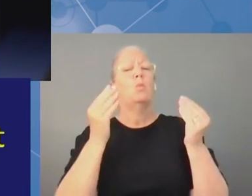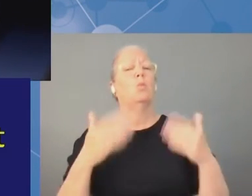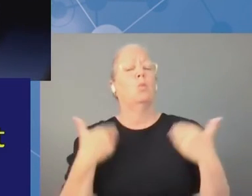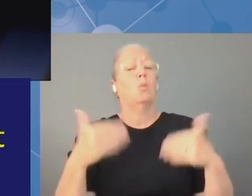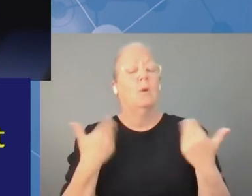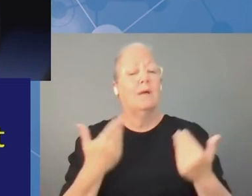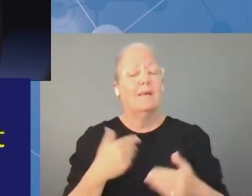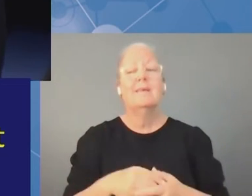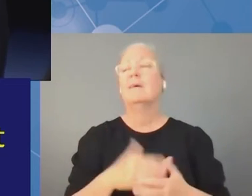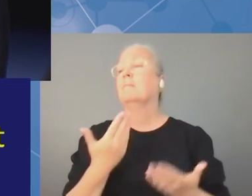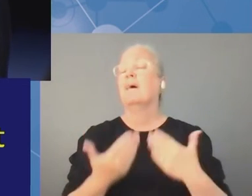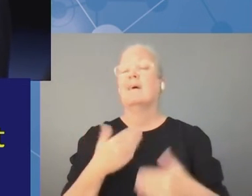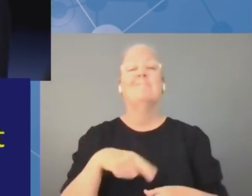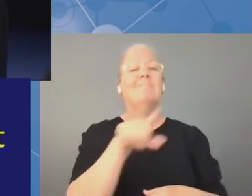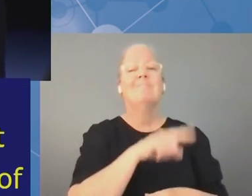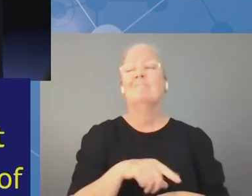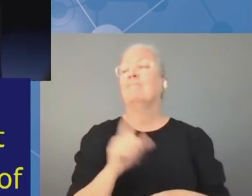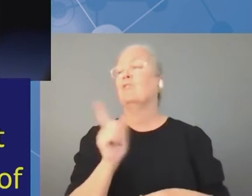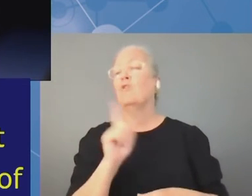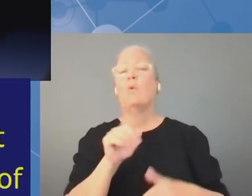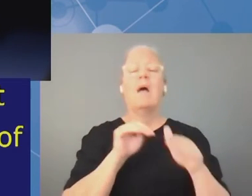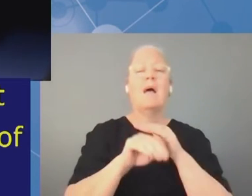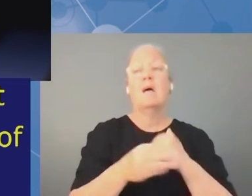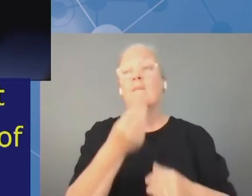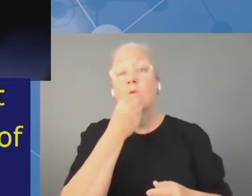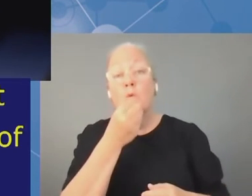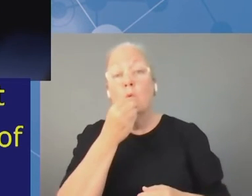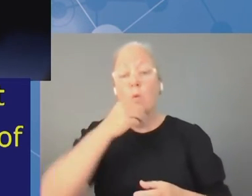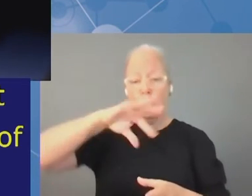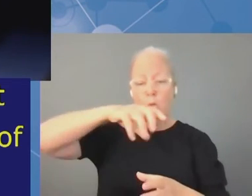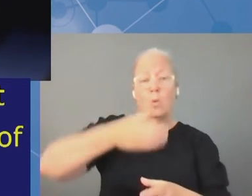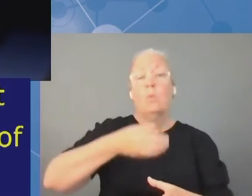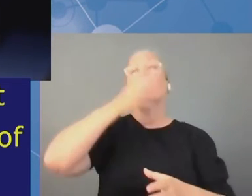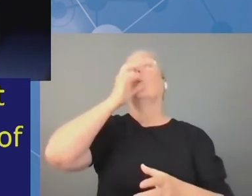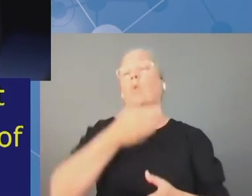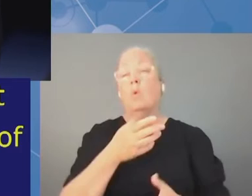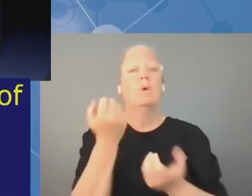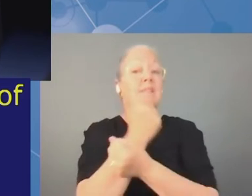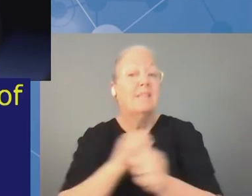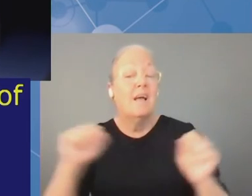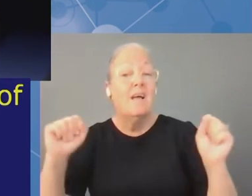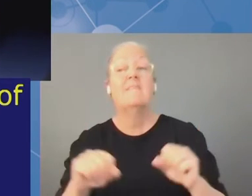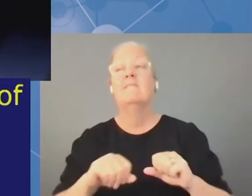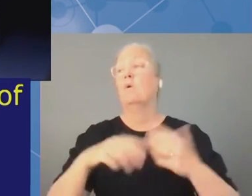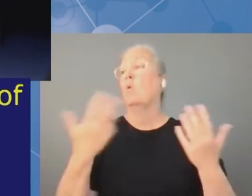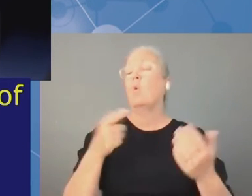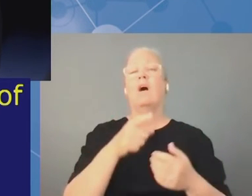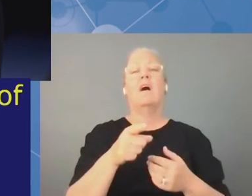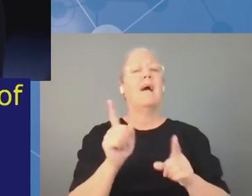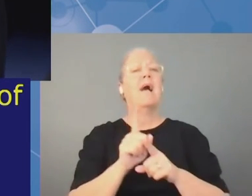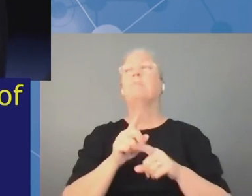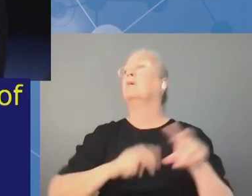к безопасному продовольствию, нет доступа к возможности